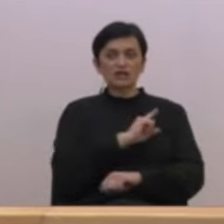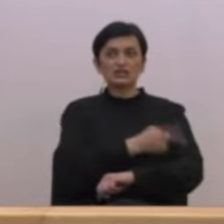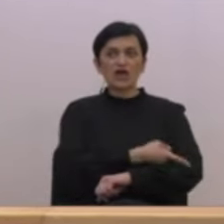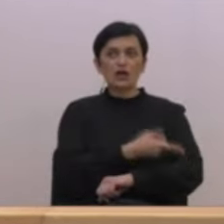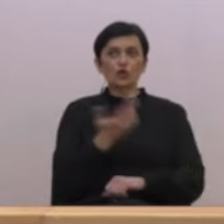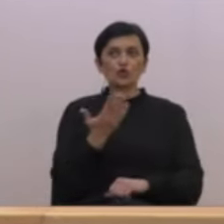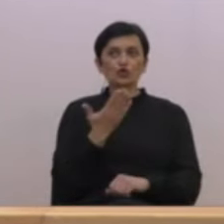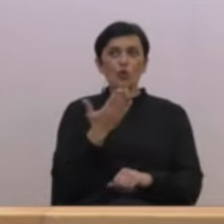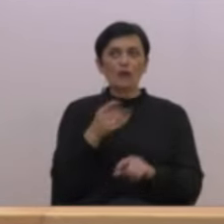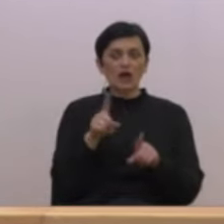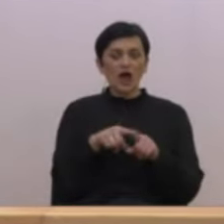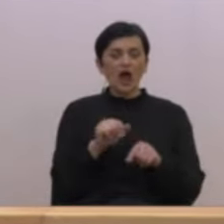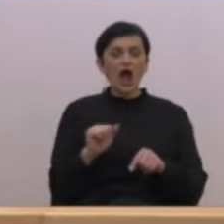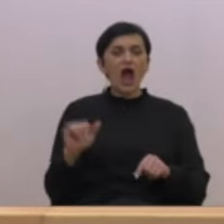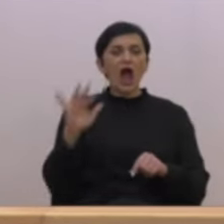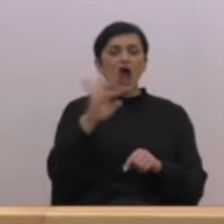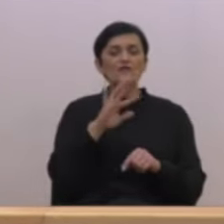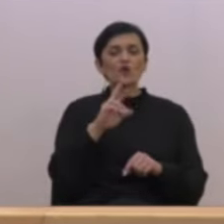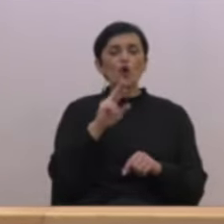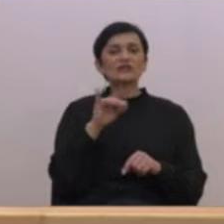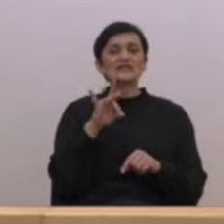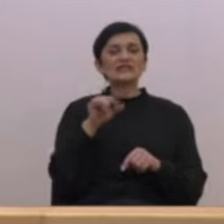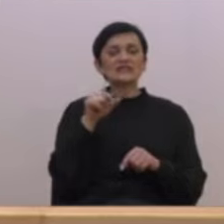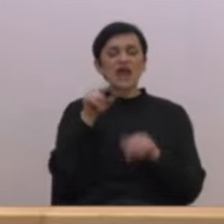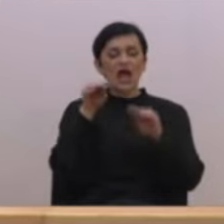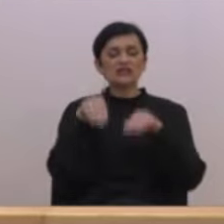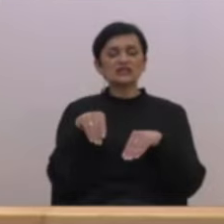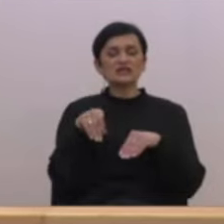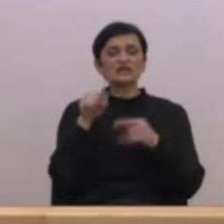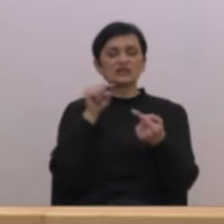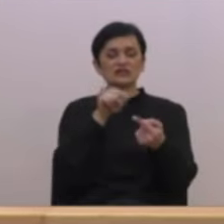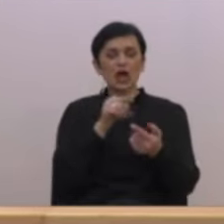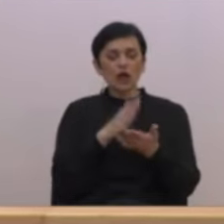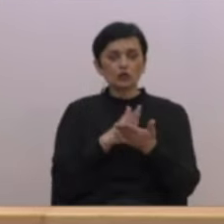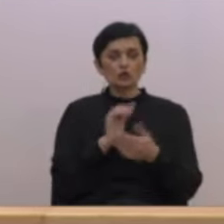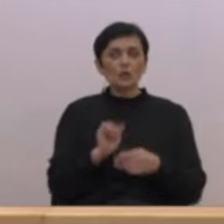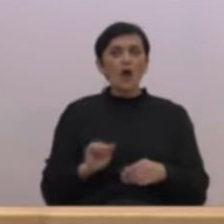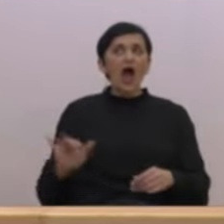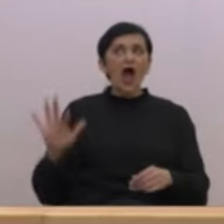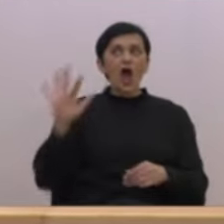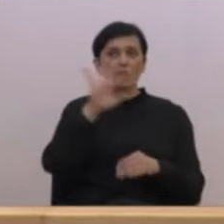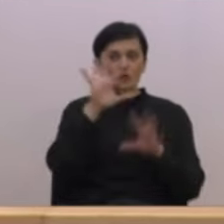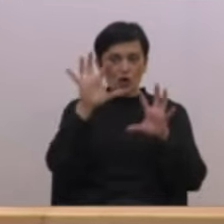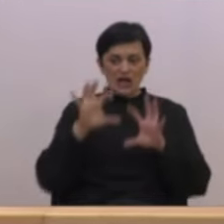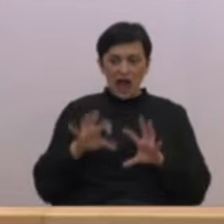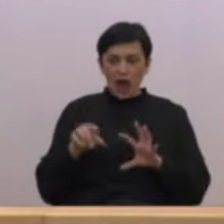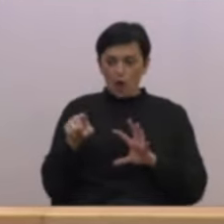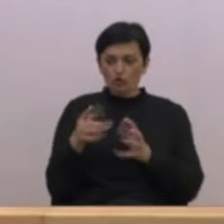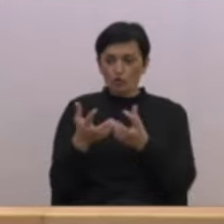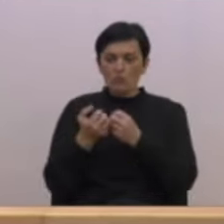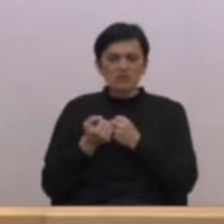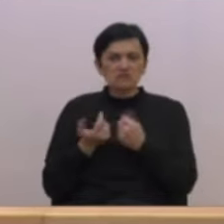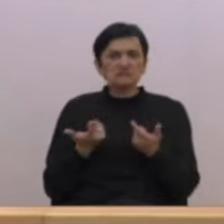რომელსაც აი ამ ევრო დირექტივის საწინააღმდეგო რამე გაქვთ. თელმა ევროპა მიიღო ეს კანონი და რუსია საქმე. რა შეეხება